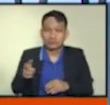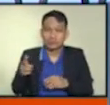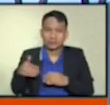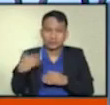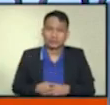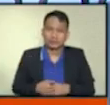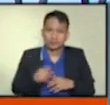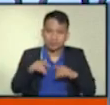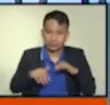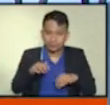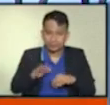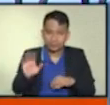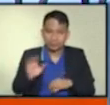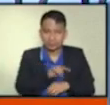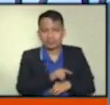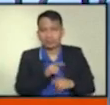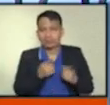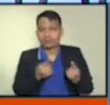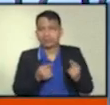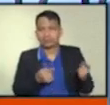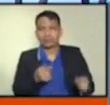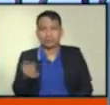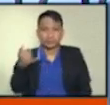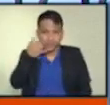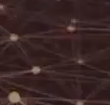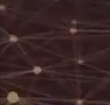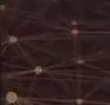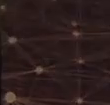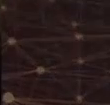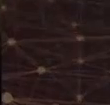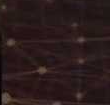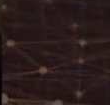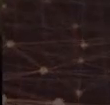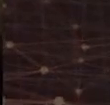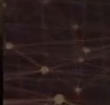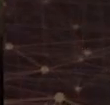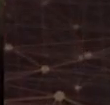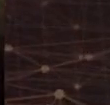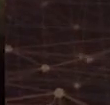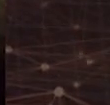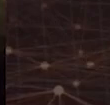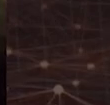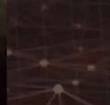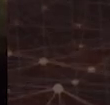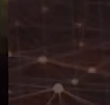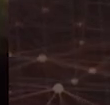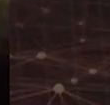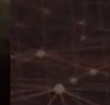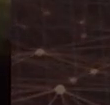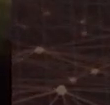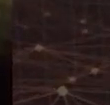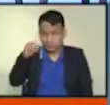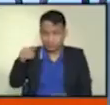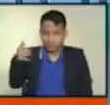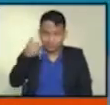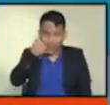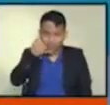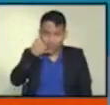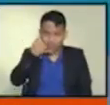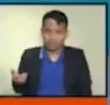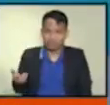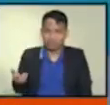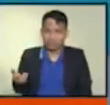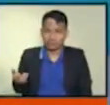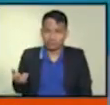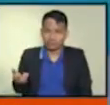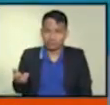naglalampungan. Opo, sir. In your case, tinawagan ka mismo nung kabit ni misis. Opo, sir. At ano sabi? Pakinggan mo kami, nandito yung asama